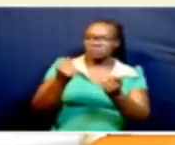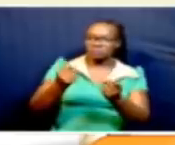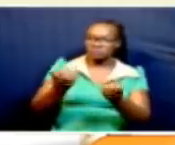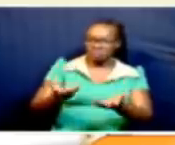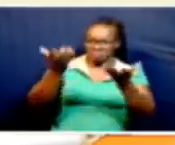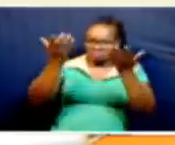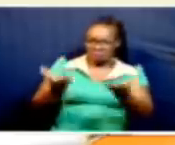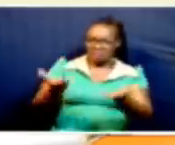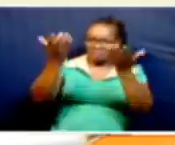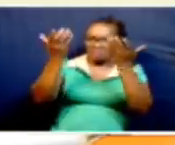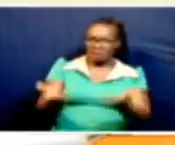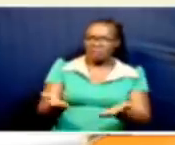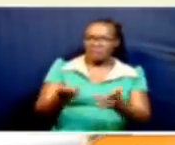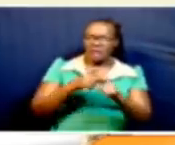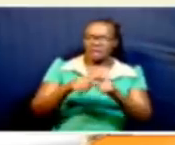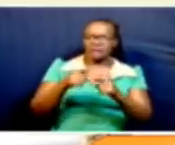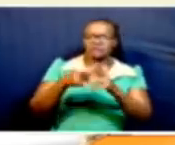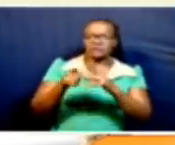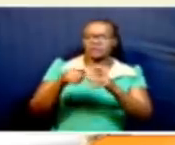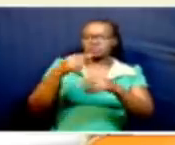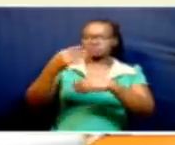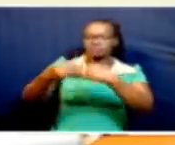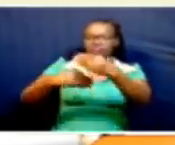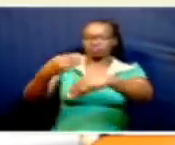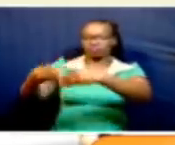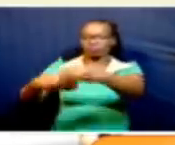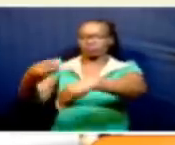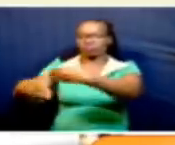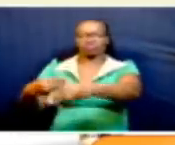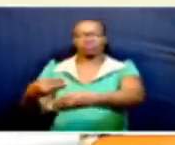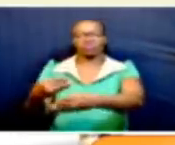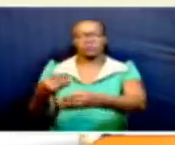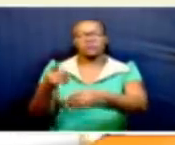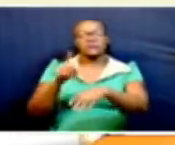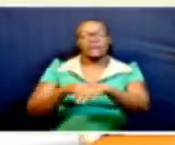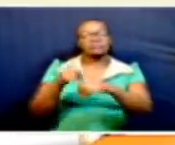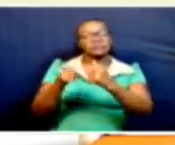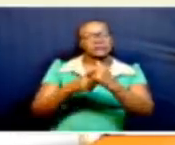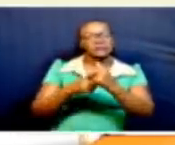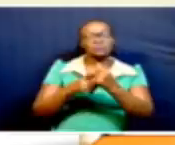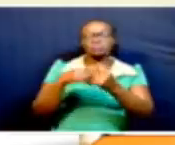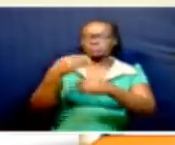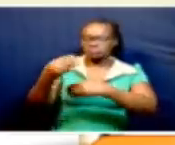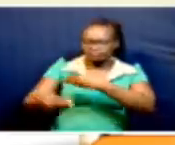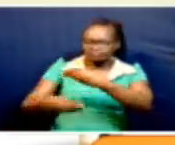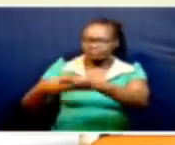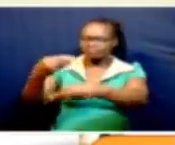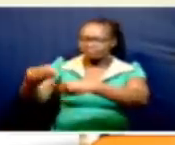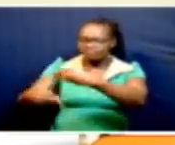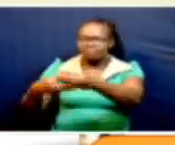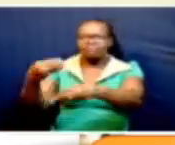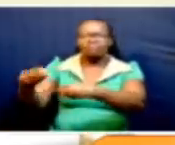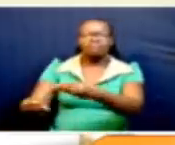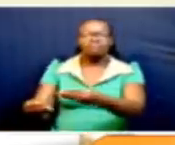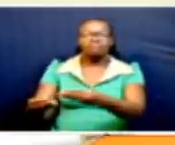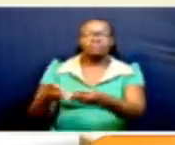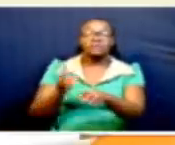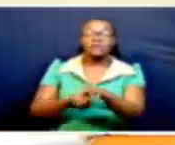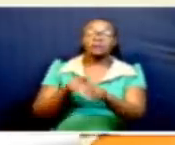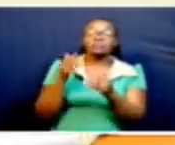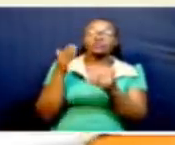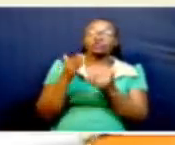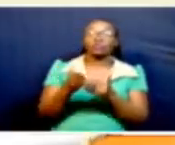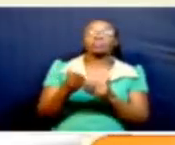hapo ikaanza kulol, na ililol more than 6 times. Ikalol venye kwenye ilistopia